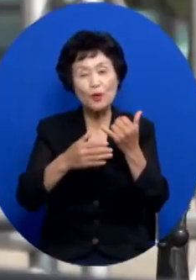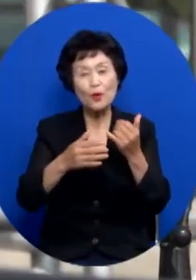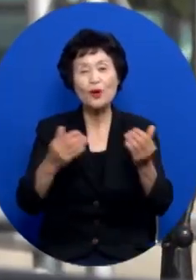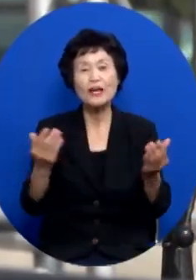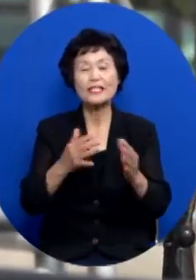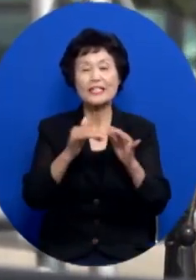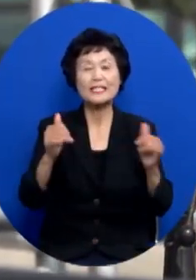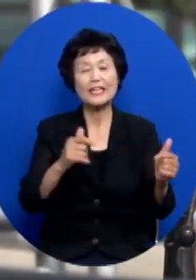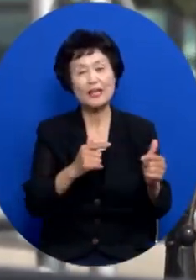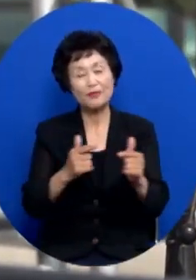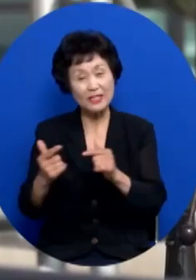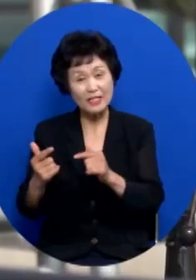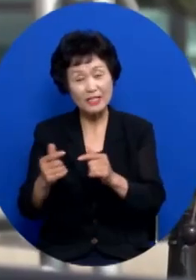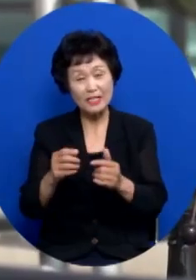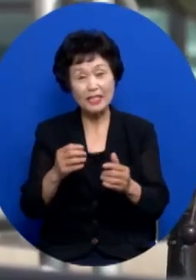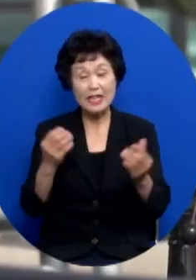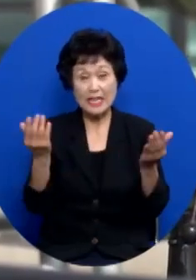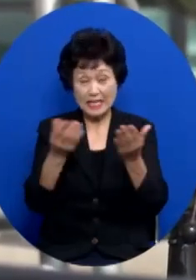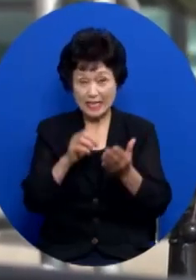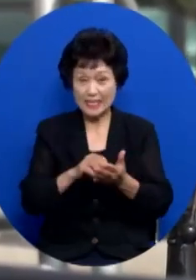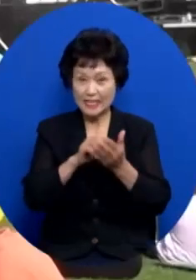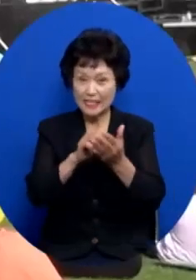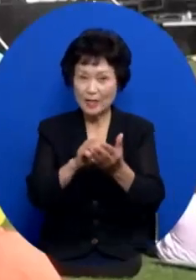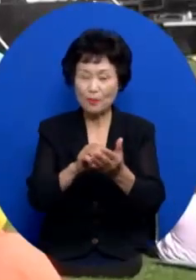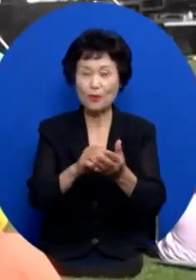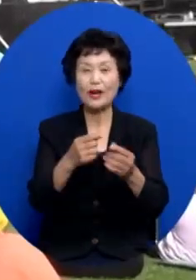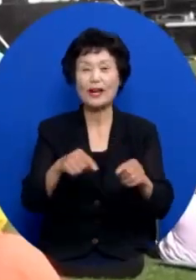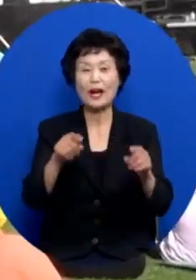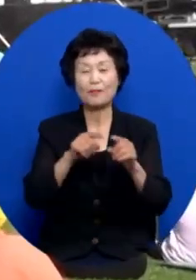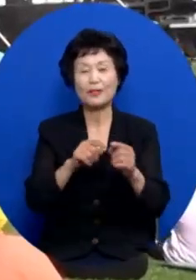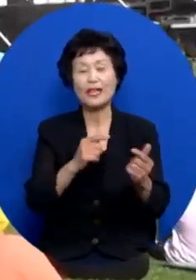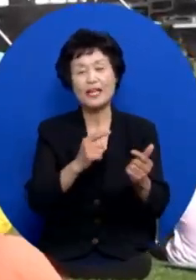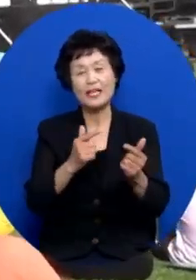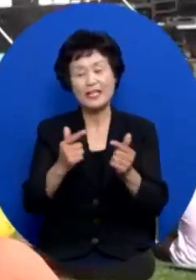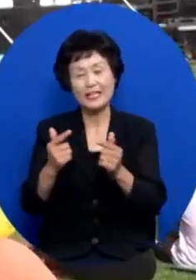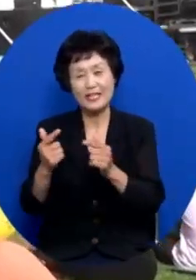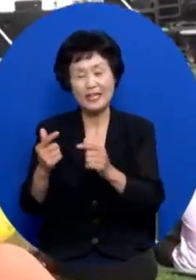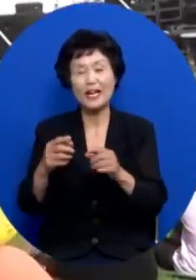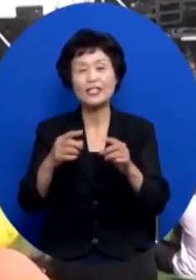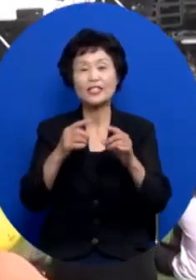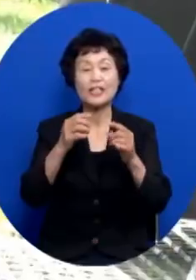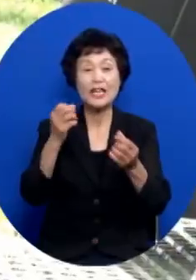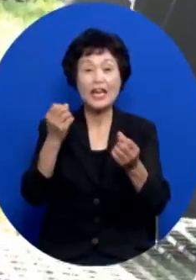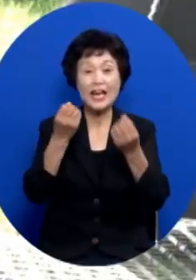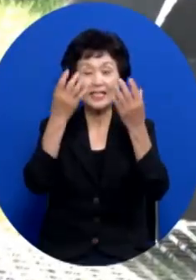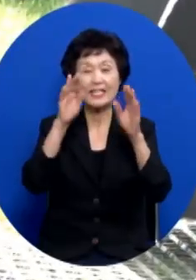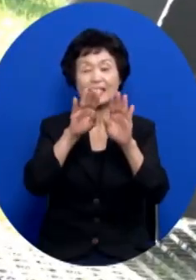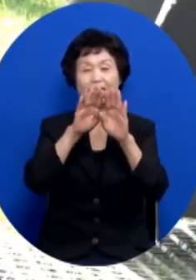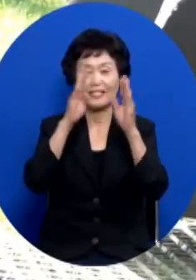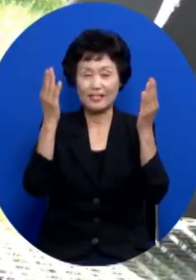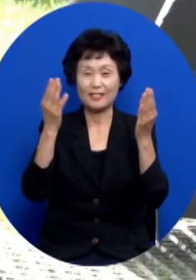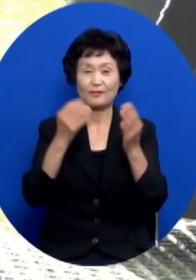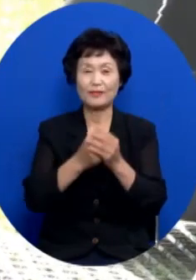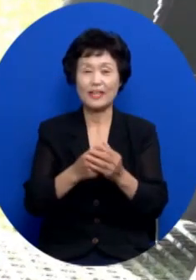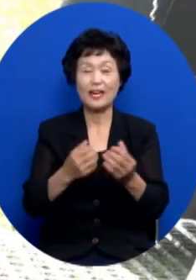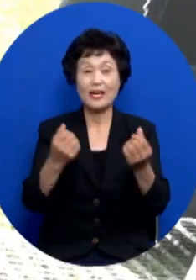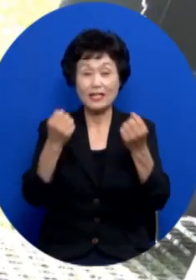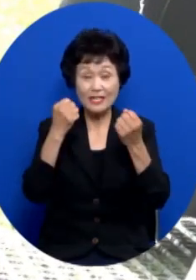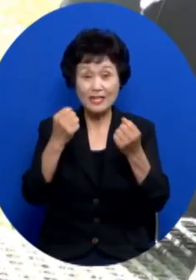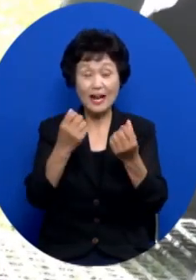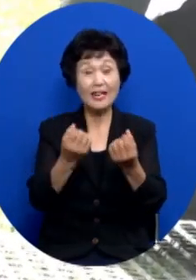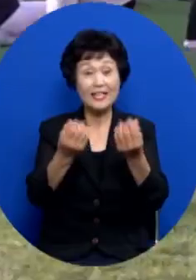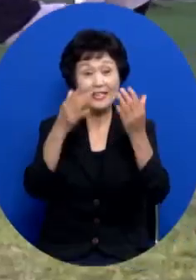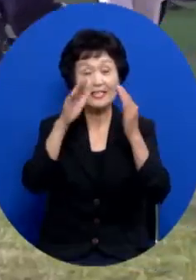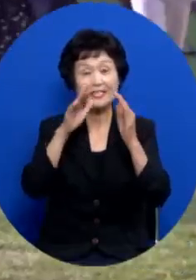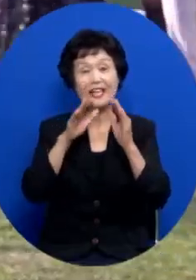취업과 문화, 희망 등을 주제로 토크 콘서트를 열었습니다. 모처럼 찾아온 건전한 문화 이벤트에 자녀와